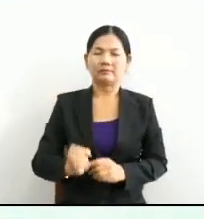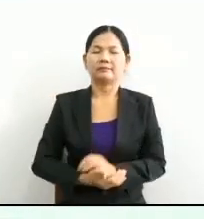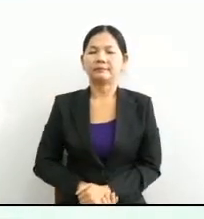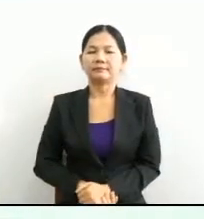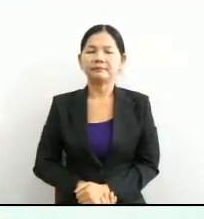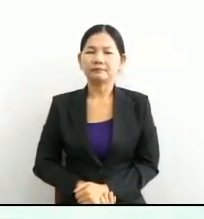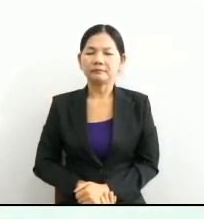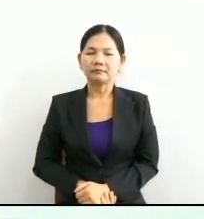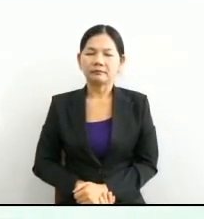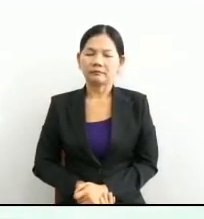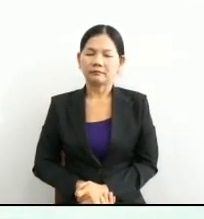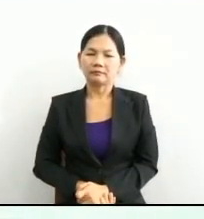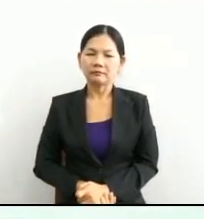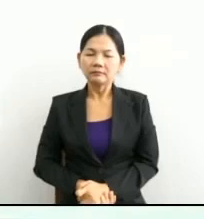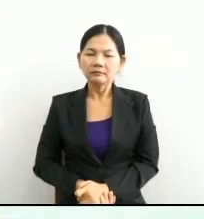chả con chả con